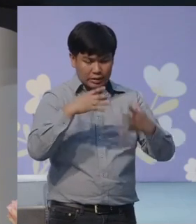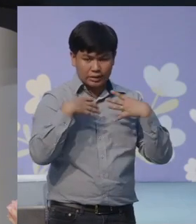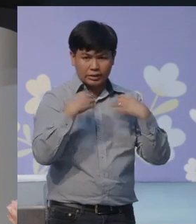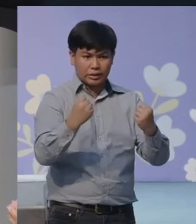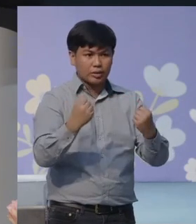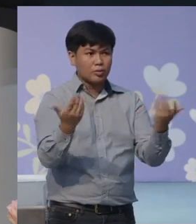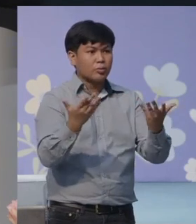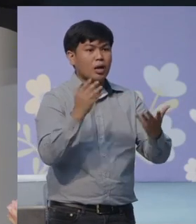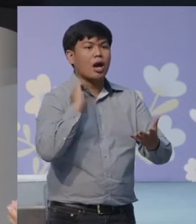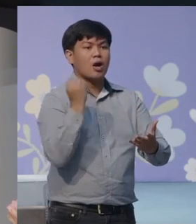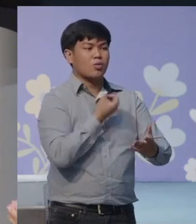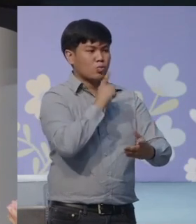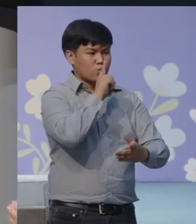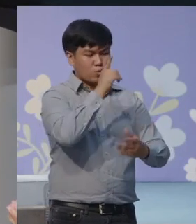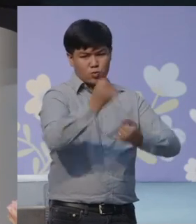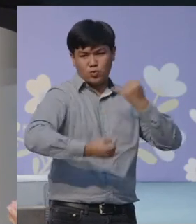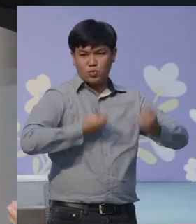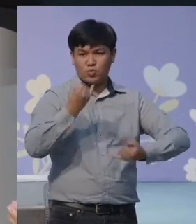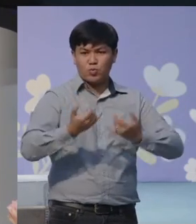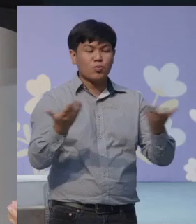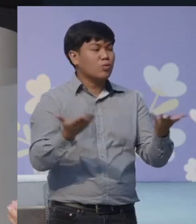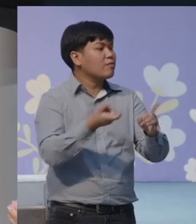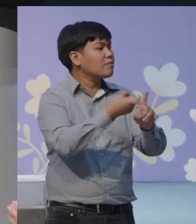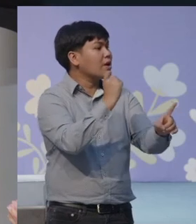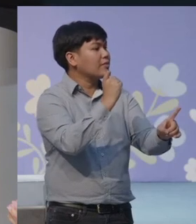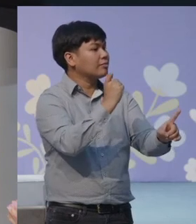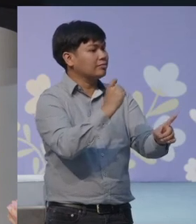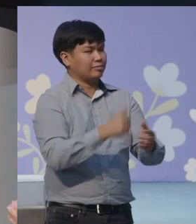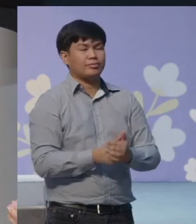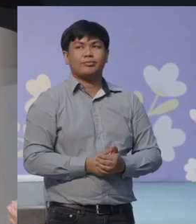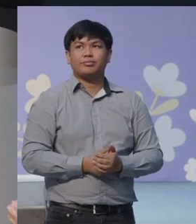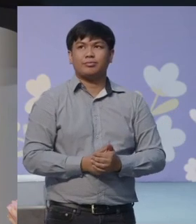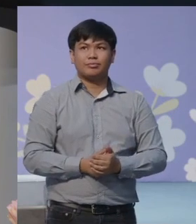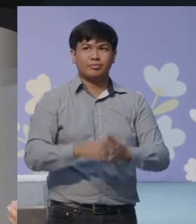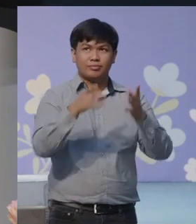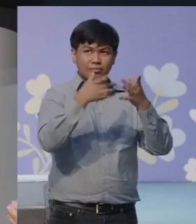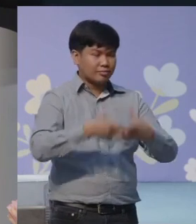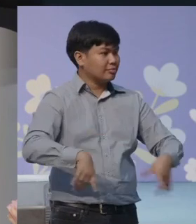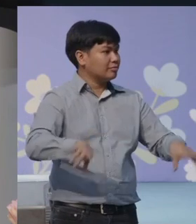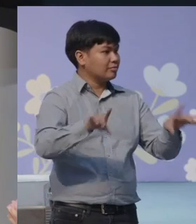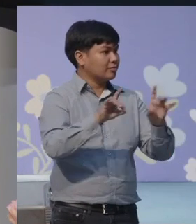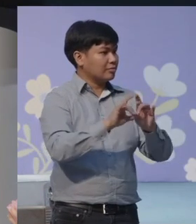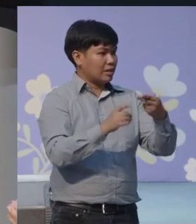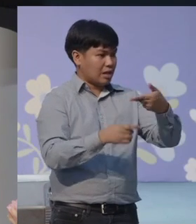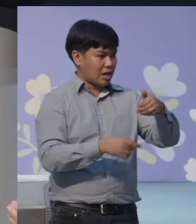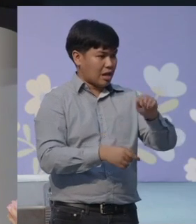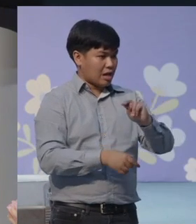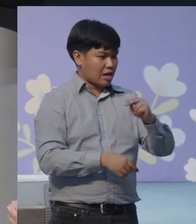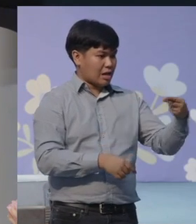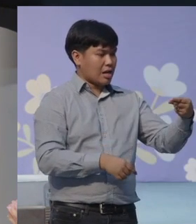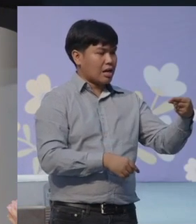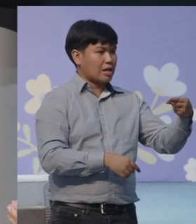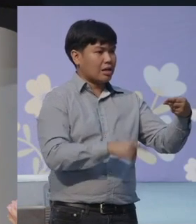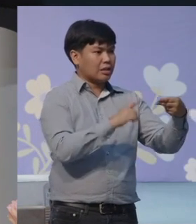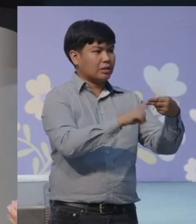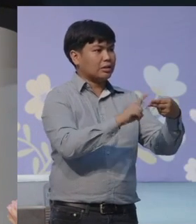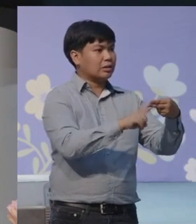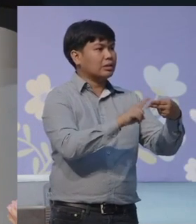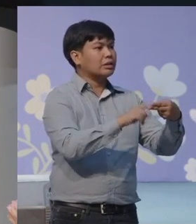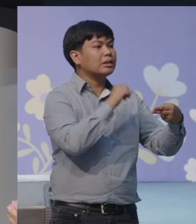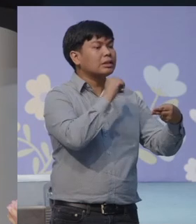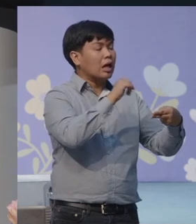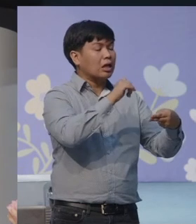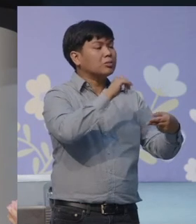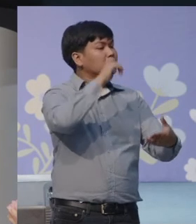na kaligayahan? Ang pinakamahalagang bagay kay Hana ay hindi ang kanyang